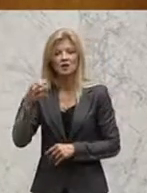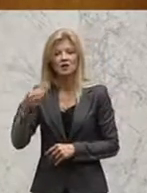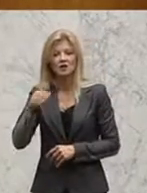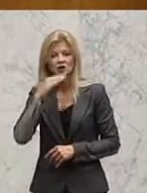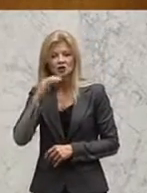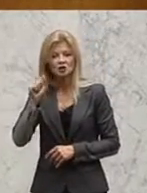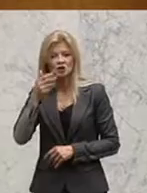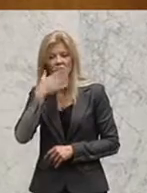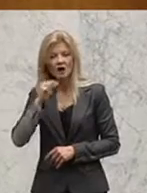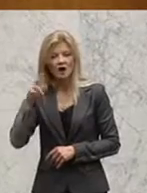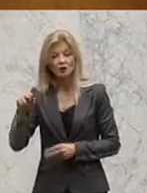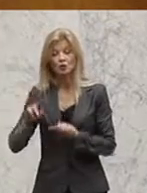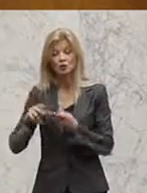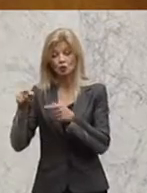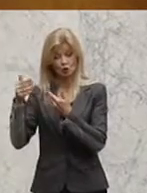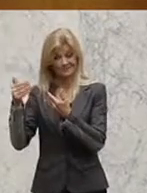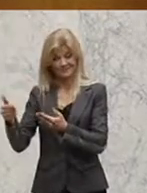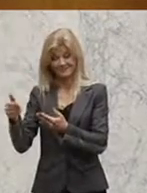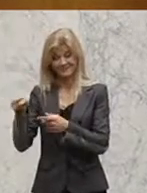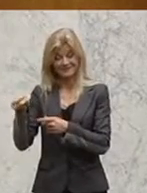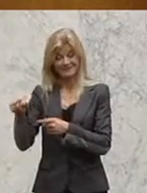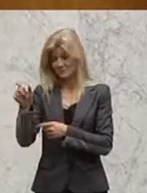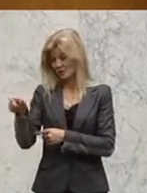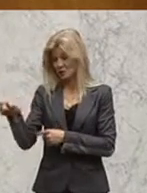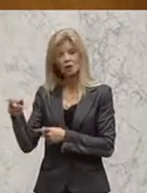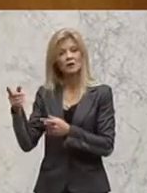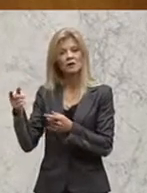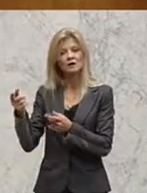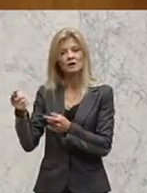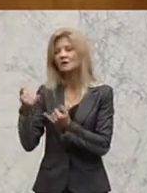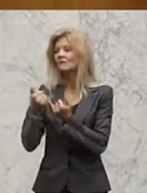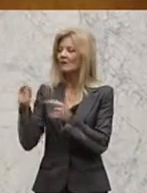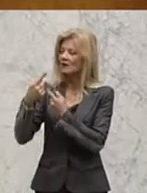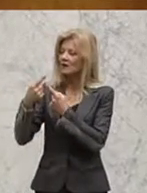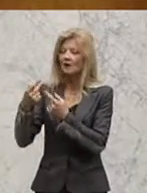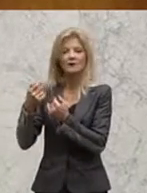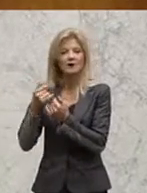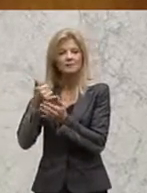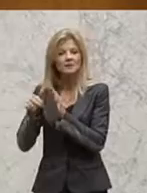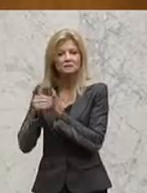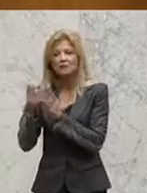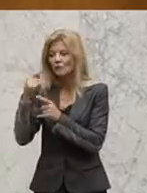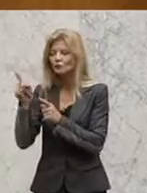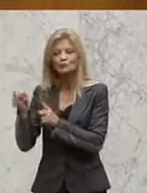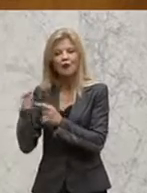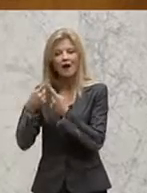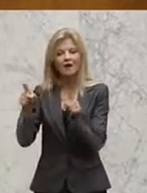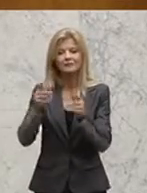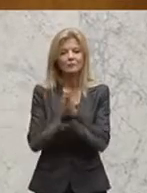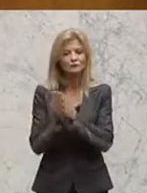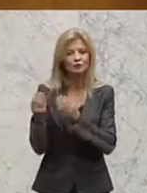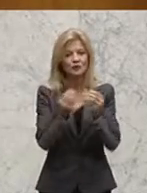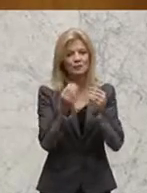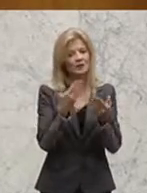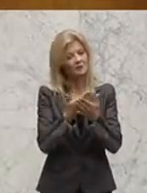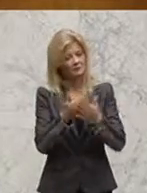oft dazu missbraucht werden, andere zu motivieren, diesem Beispiel auch zu folgen. Denken Sie